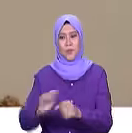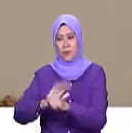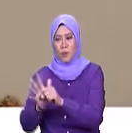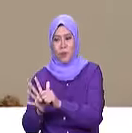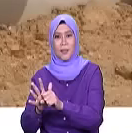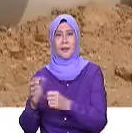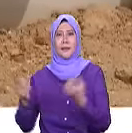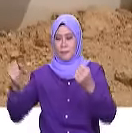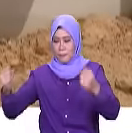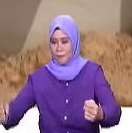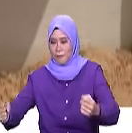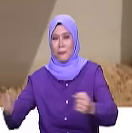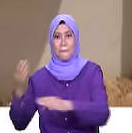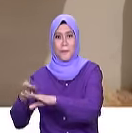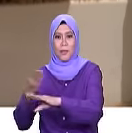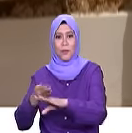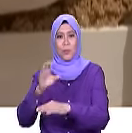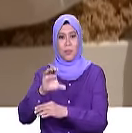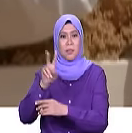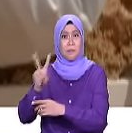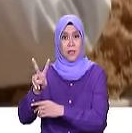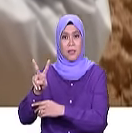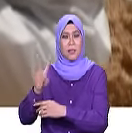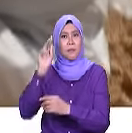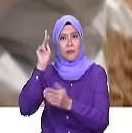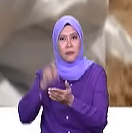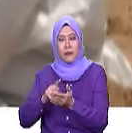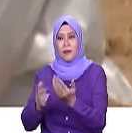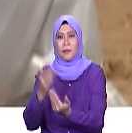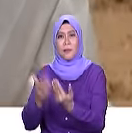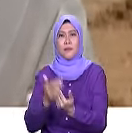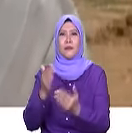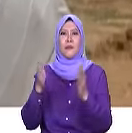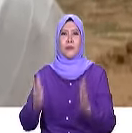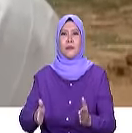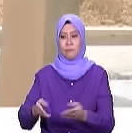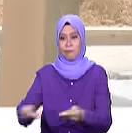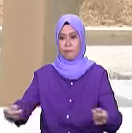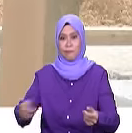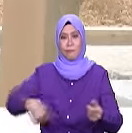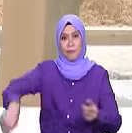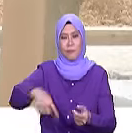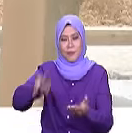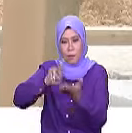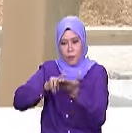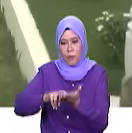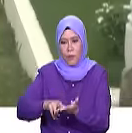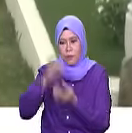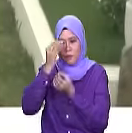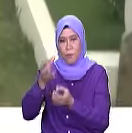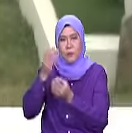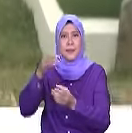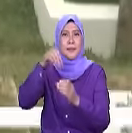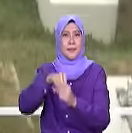ditandakan dengan batu nisan berkod CV bagi tujuan pengenalan dan memudahkan pihak tanah perkuburan merekod maklumat dalam sistem